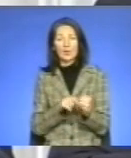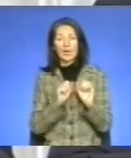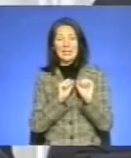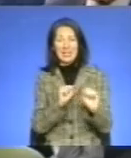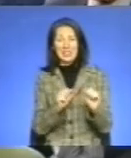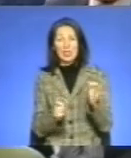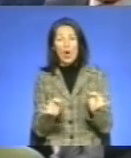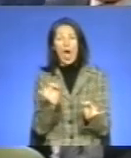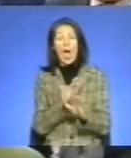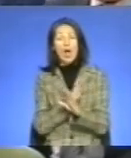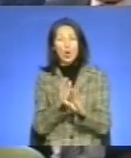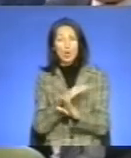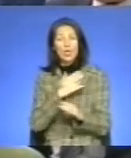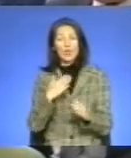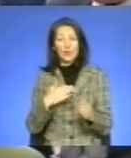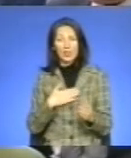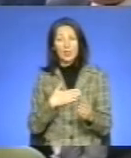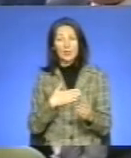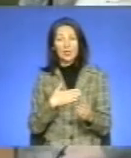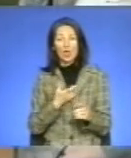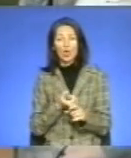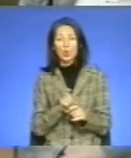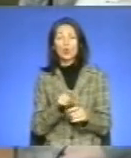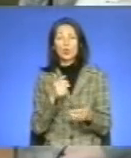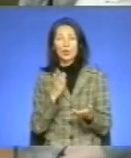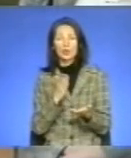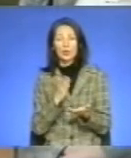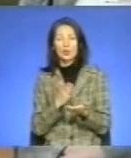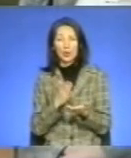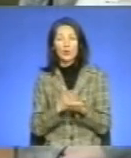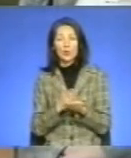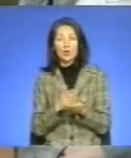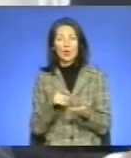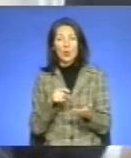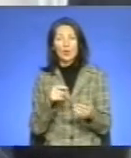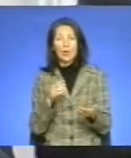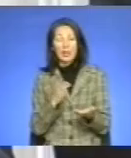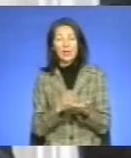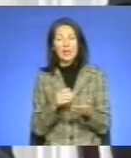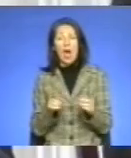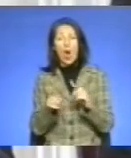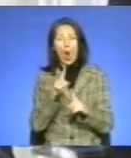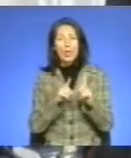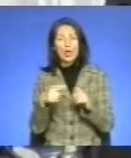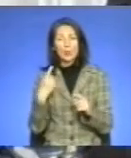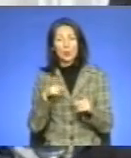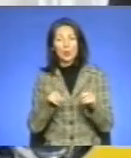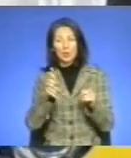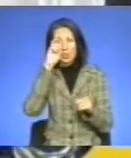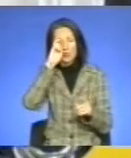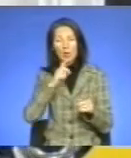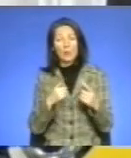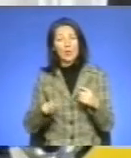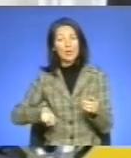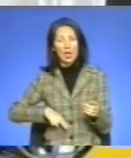захисту екології в нас дуже гостро стоять. От і на колегіях обласної державної адміністрації, недавно на